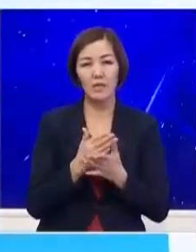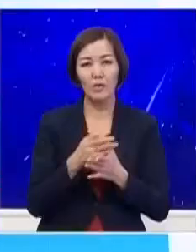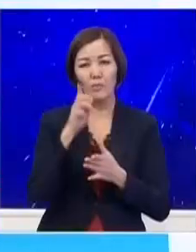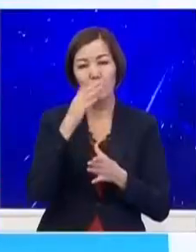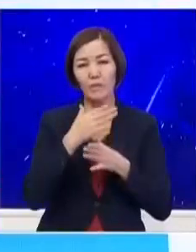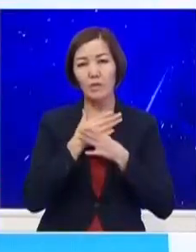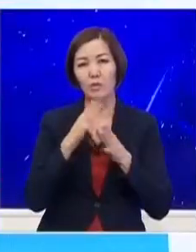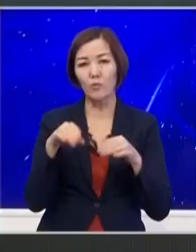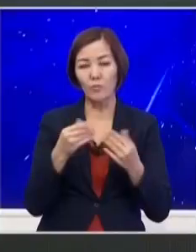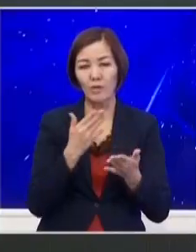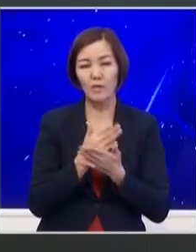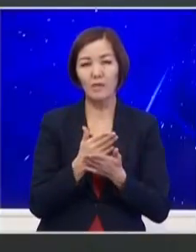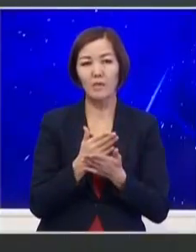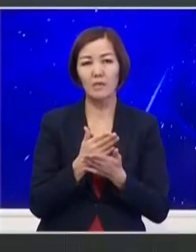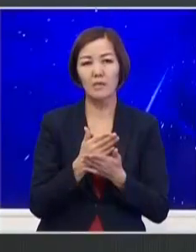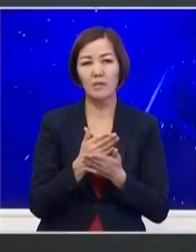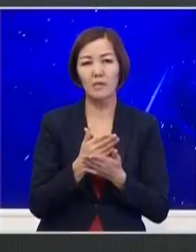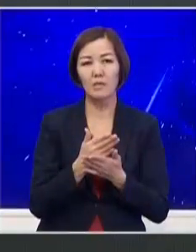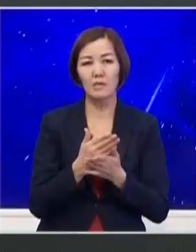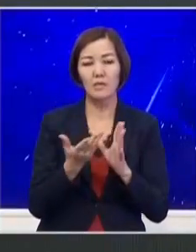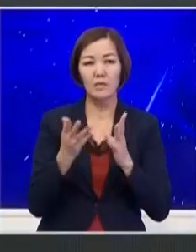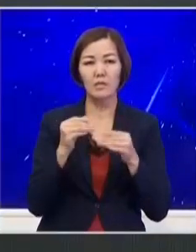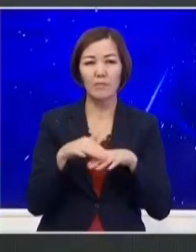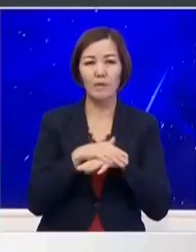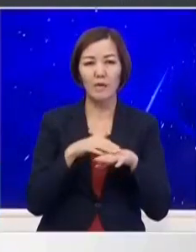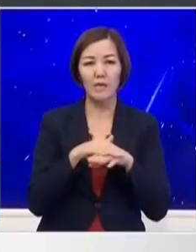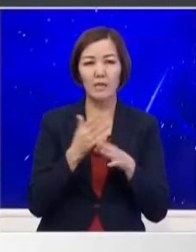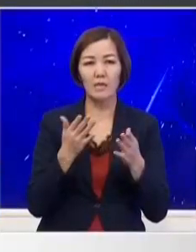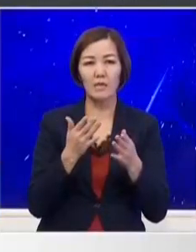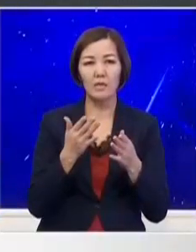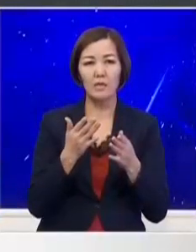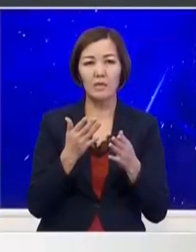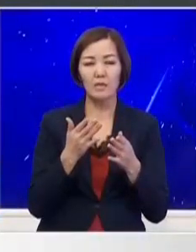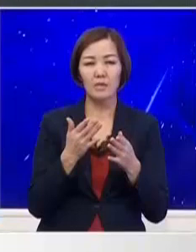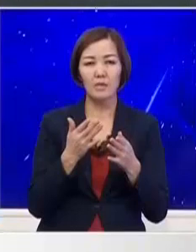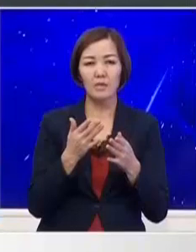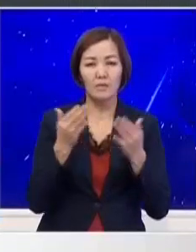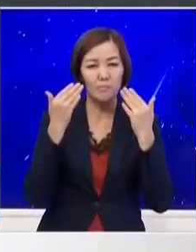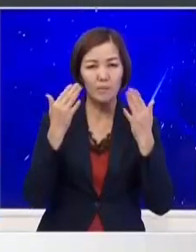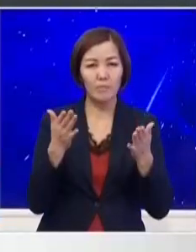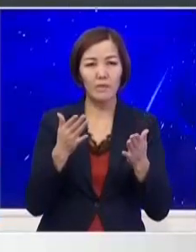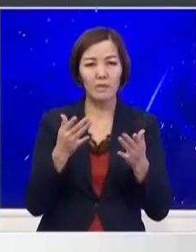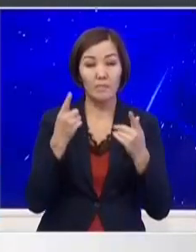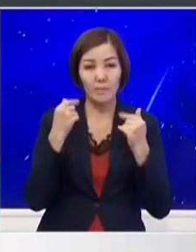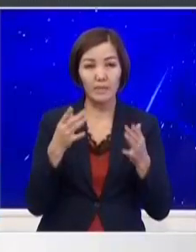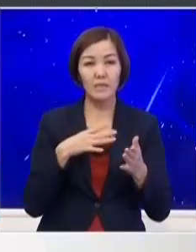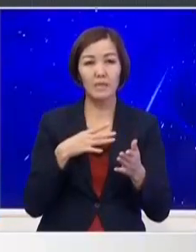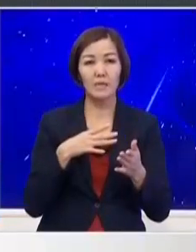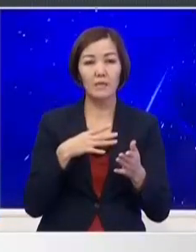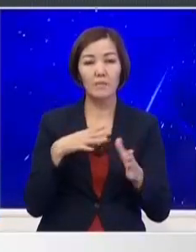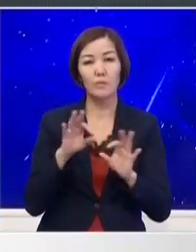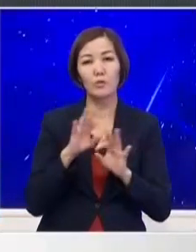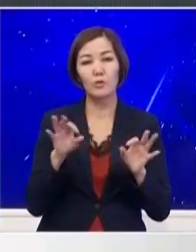бар. Оны жалпы халық әлі көп білмейді. Немесе білсе де оған қол